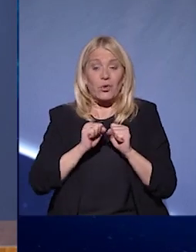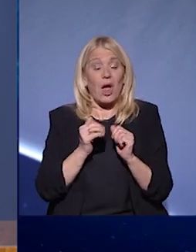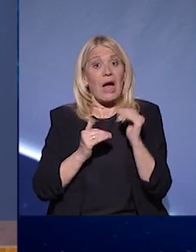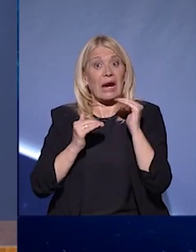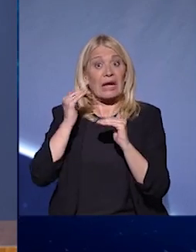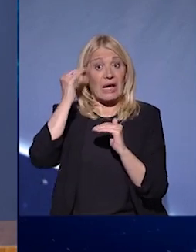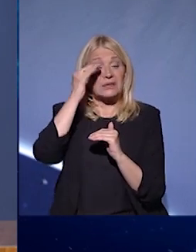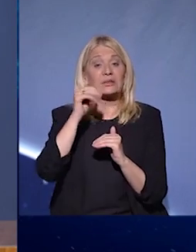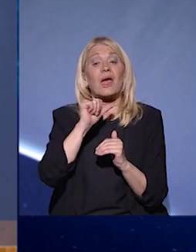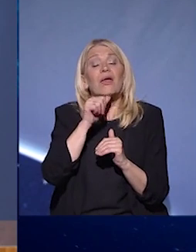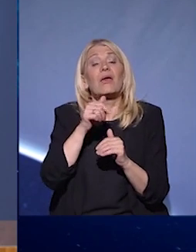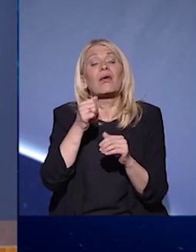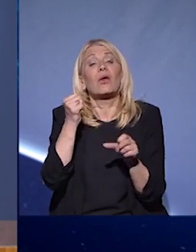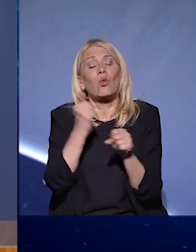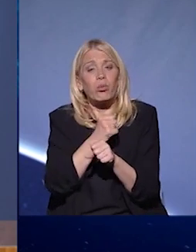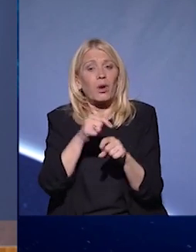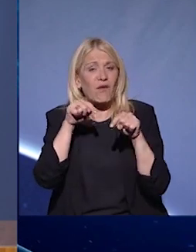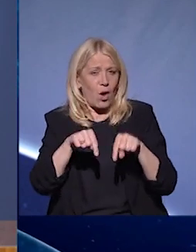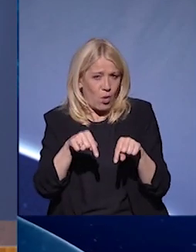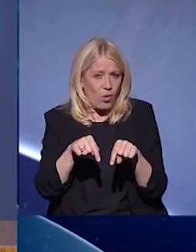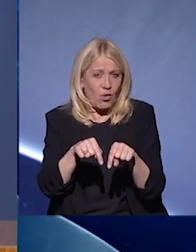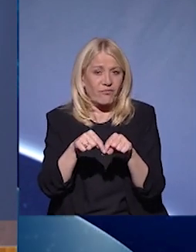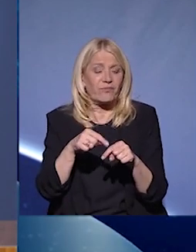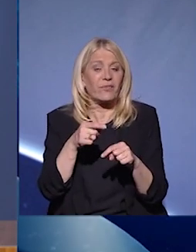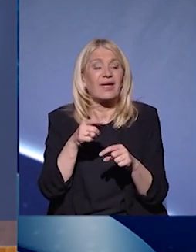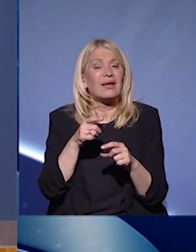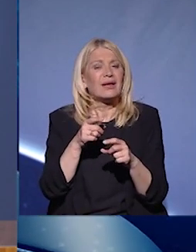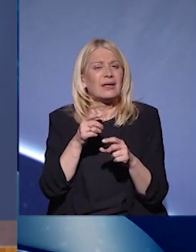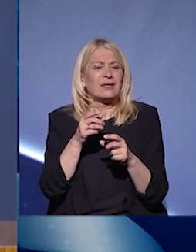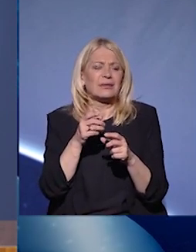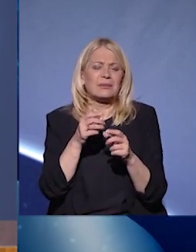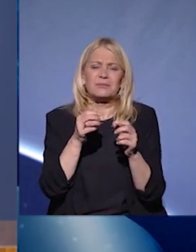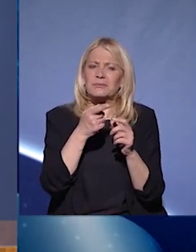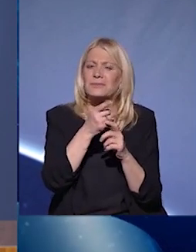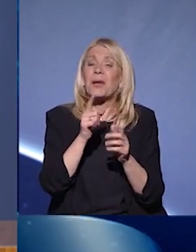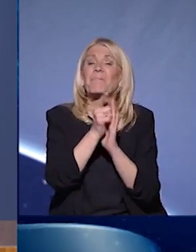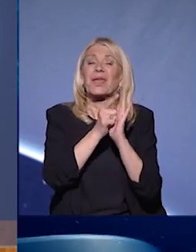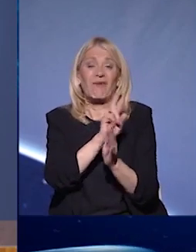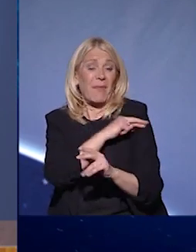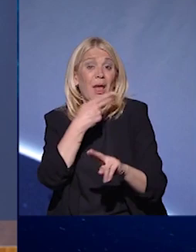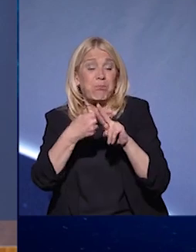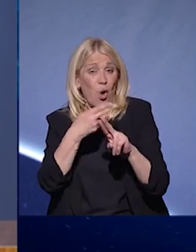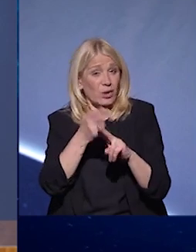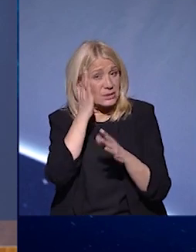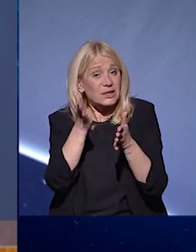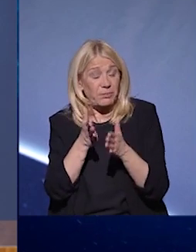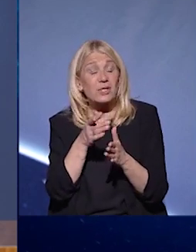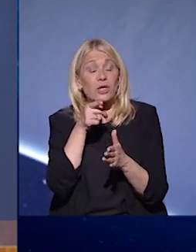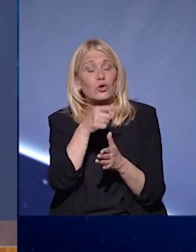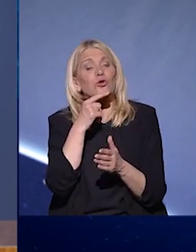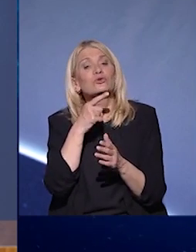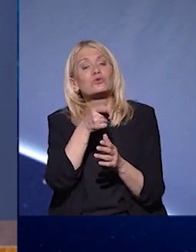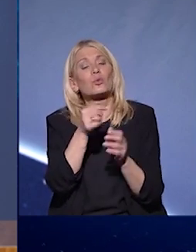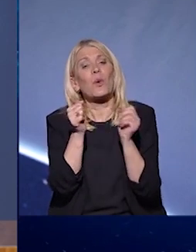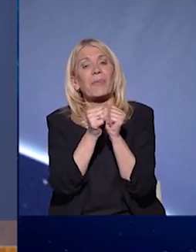raste i upravo ovi smeštaji privremenih bolnice upravo su oni